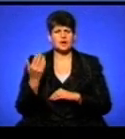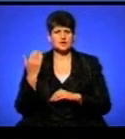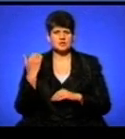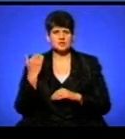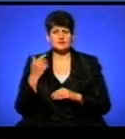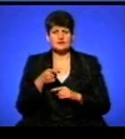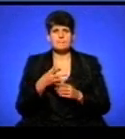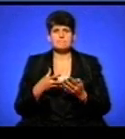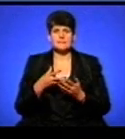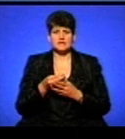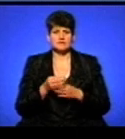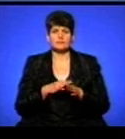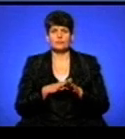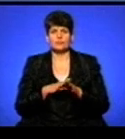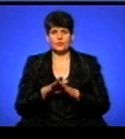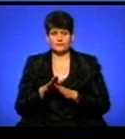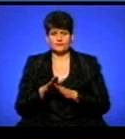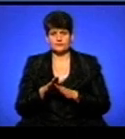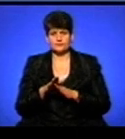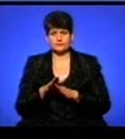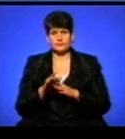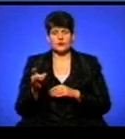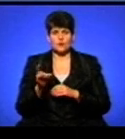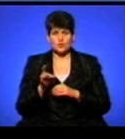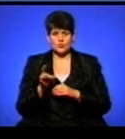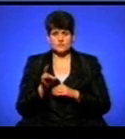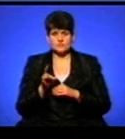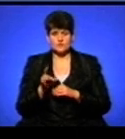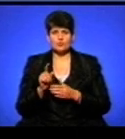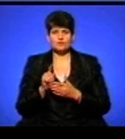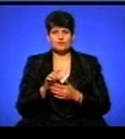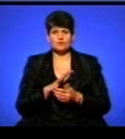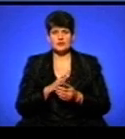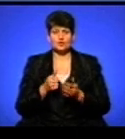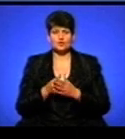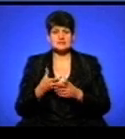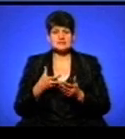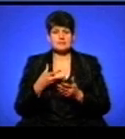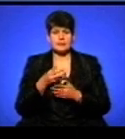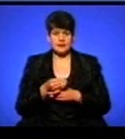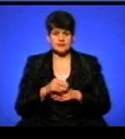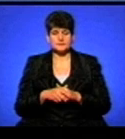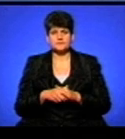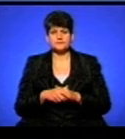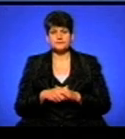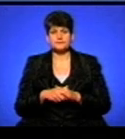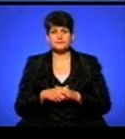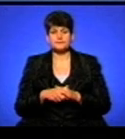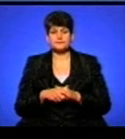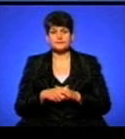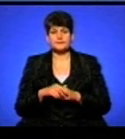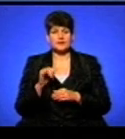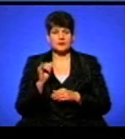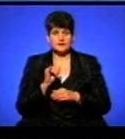вона сплачувалась в повному розмірі, тобто обов'язкова була до сплати в буквальному смислі, в сенсі.